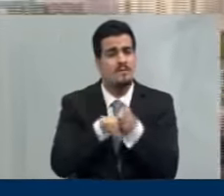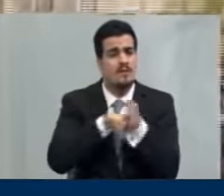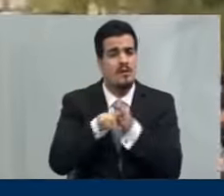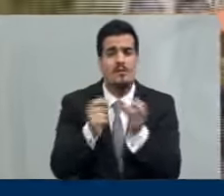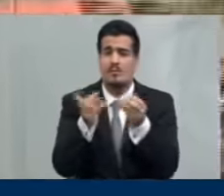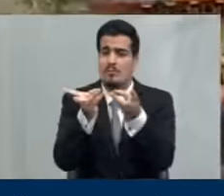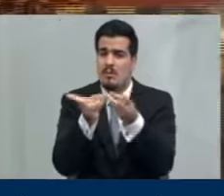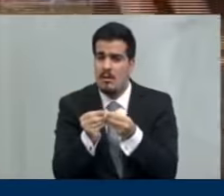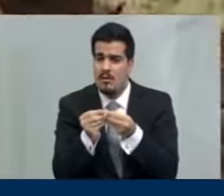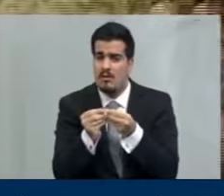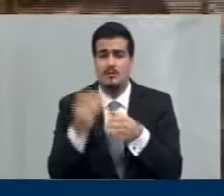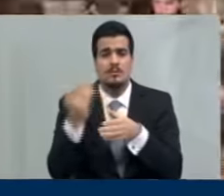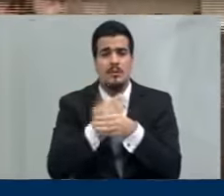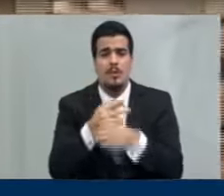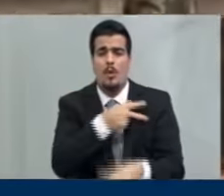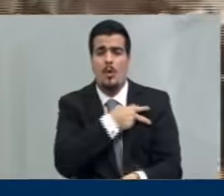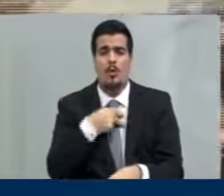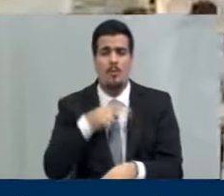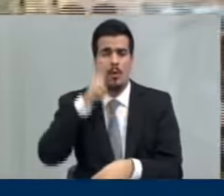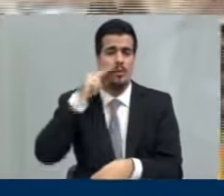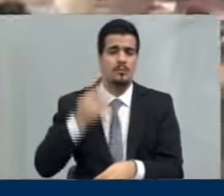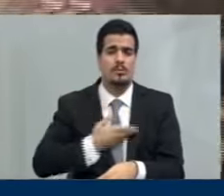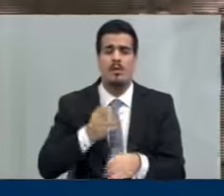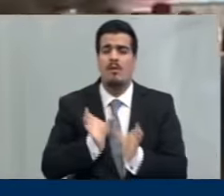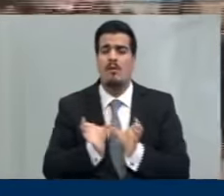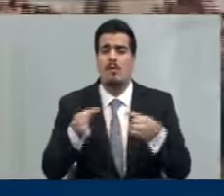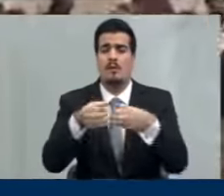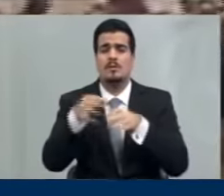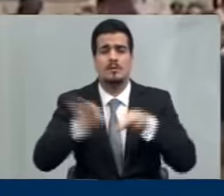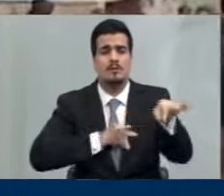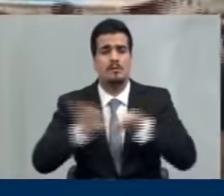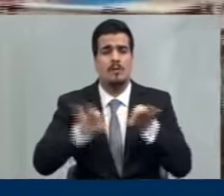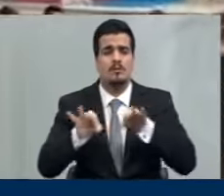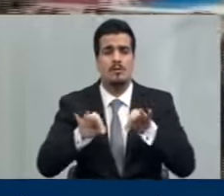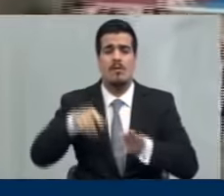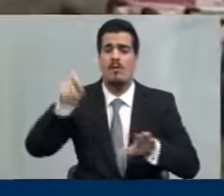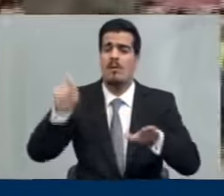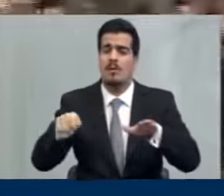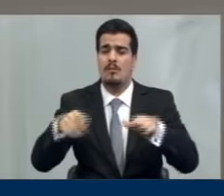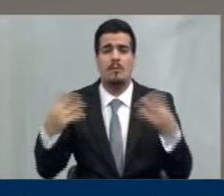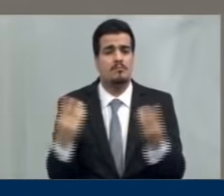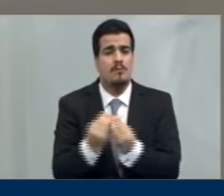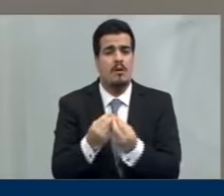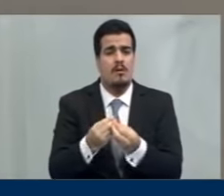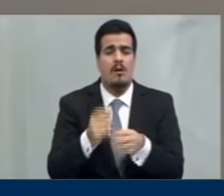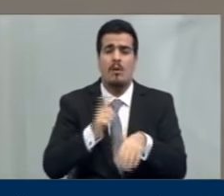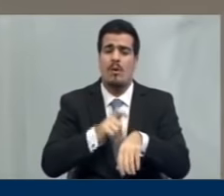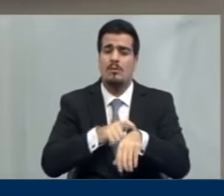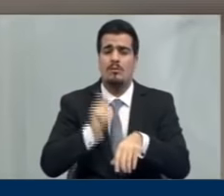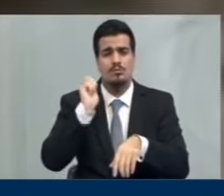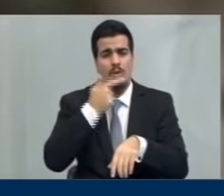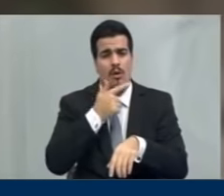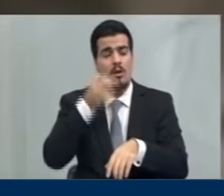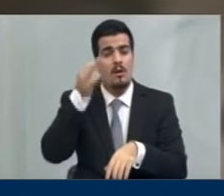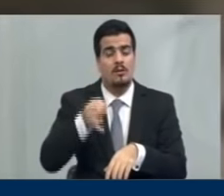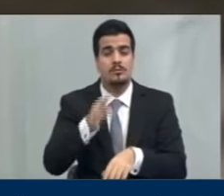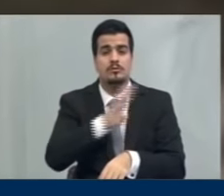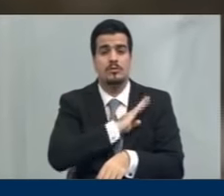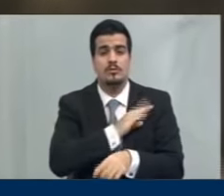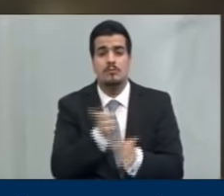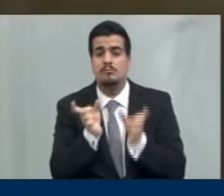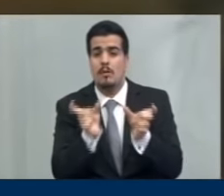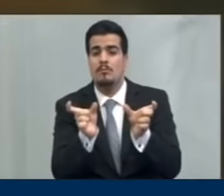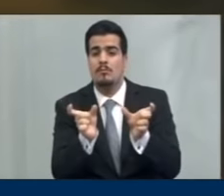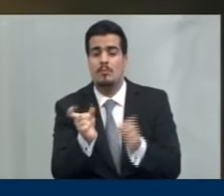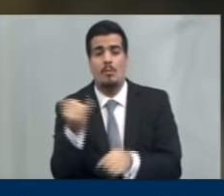المالي والإداري لحكومة الإقليم والأحزاب السياسية الحاكمة، فضلا عن التنديد باستخدام القوة المميتة